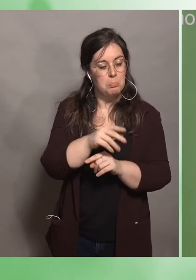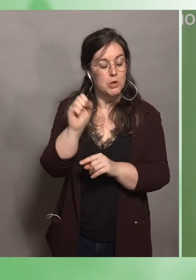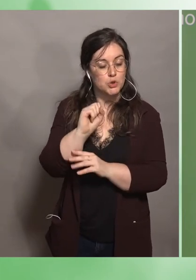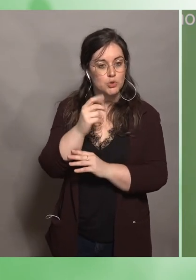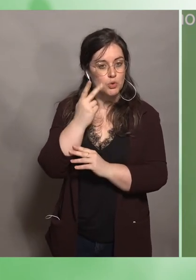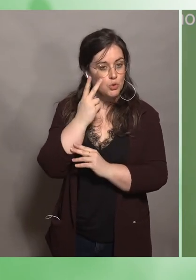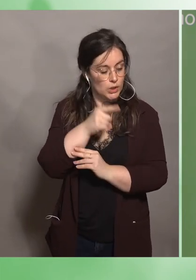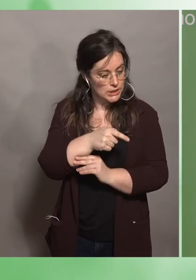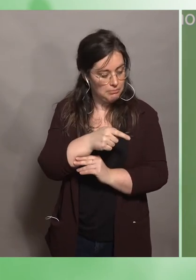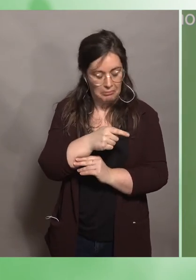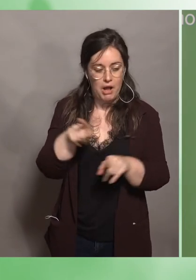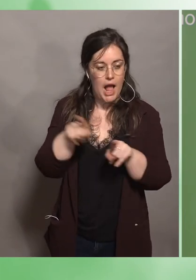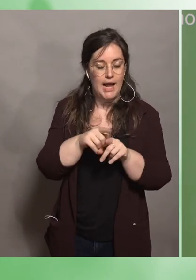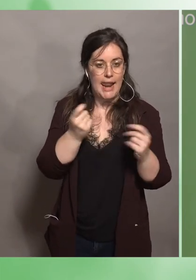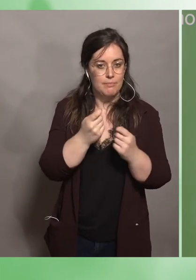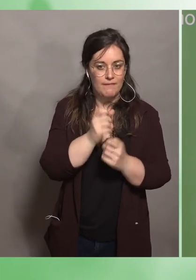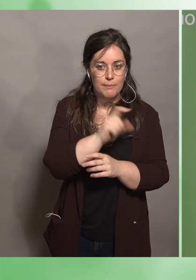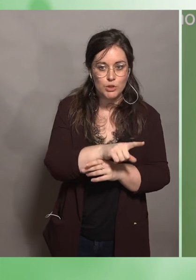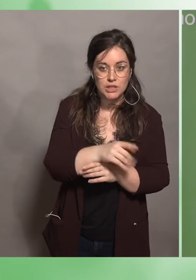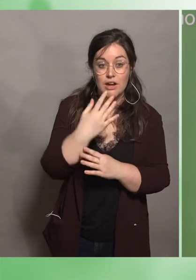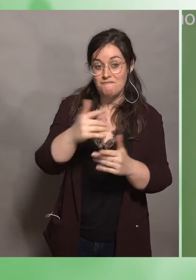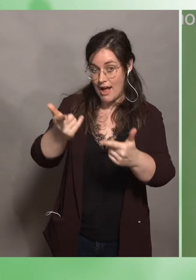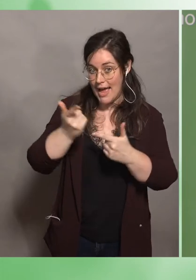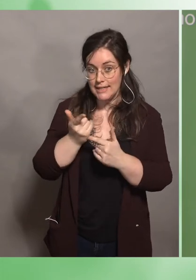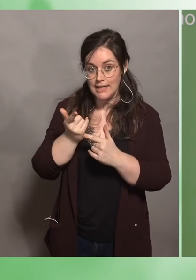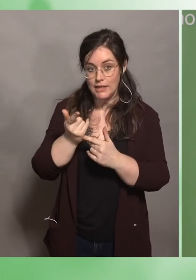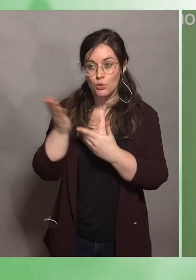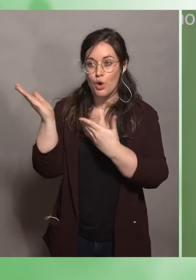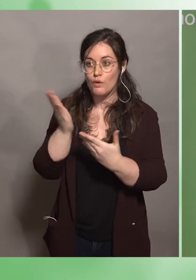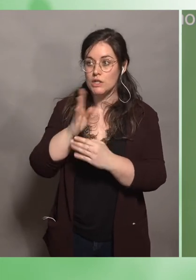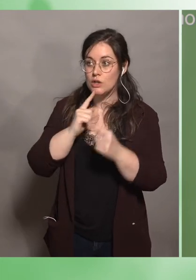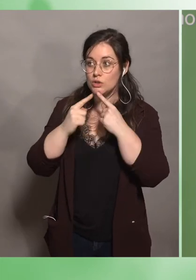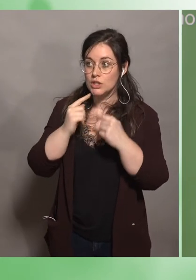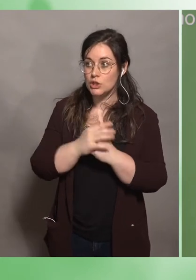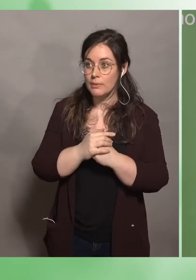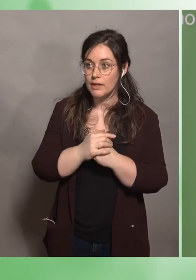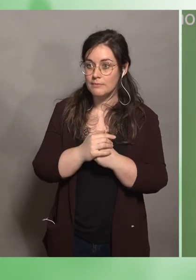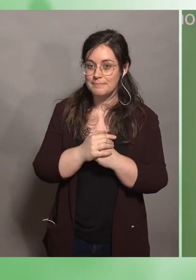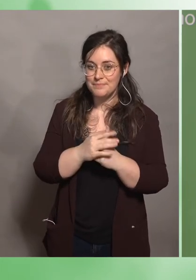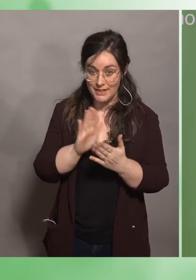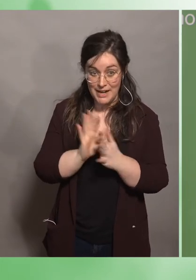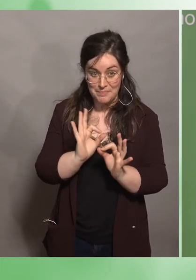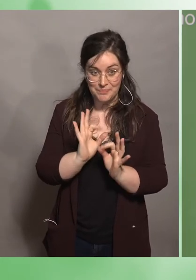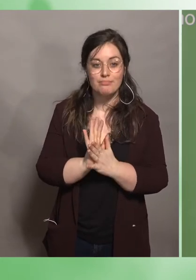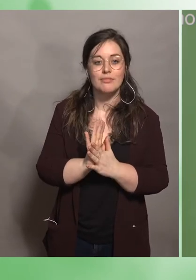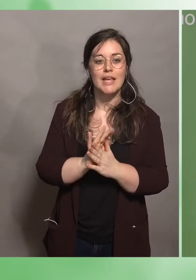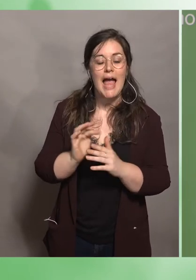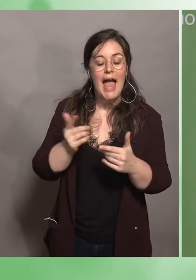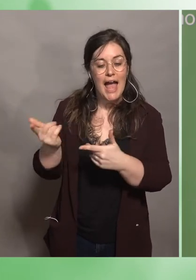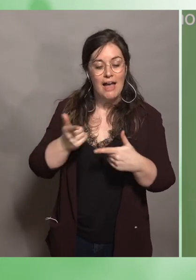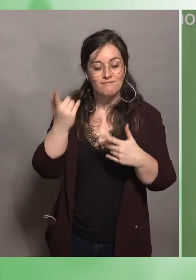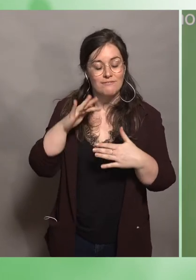gleich beworben. Bin eingeladen worden zum Vorstellungsgespräch. geht's um. Bin eingeladen worden